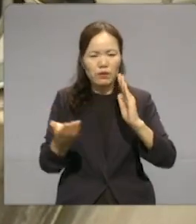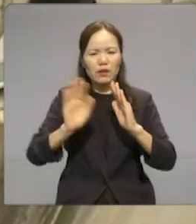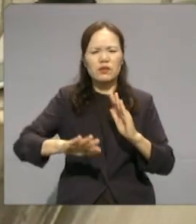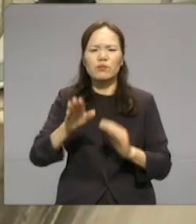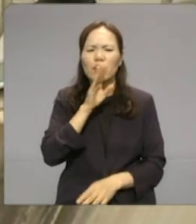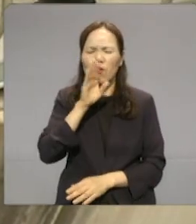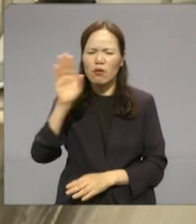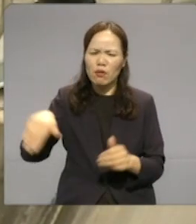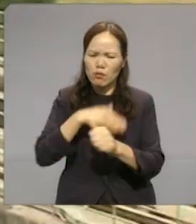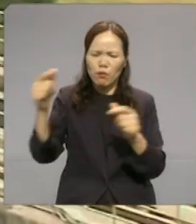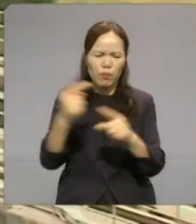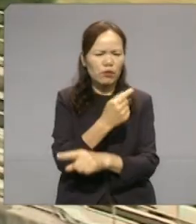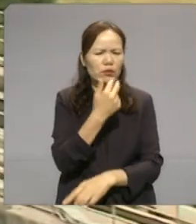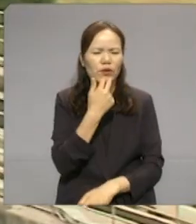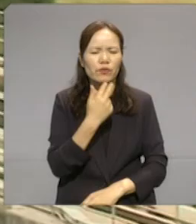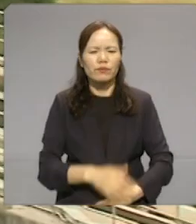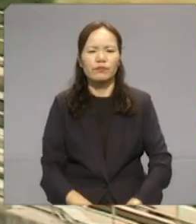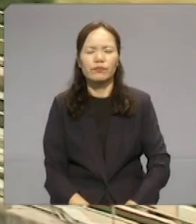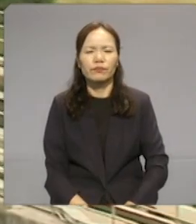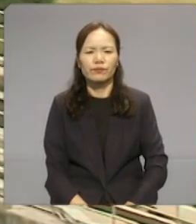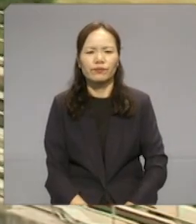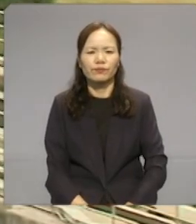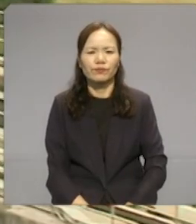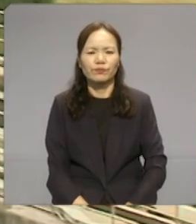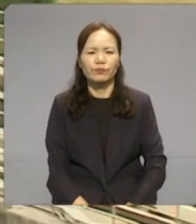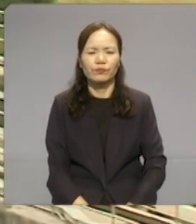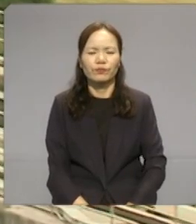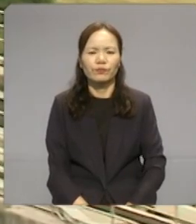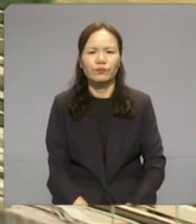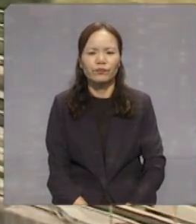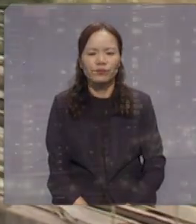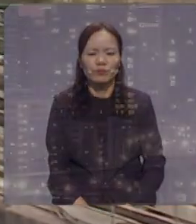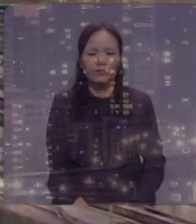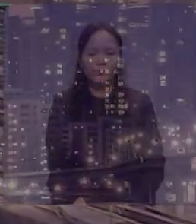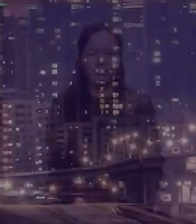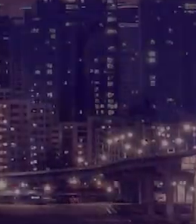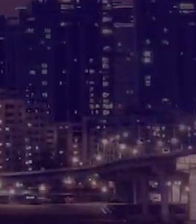현실은 바뀌지 않고 있습니다. OBS 뉴스 갈태웅입니다.